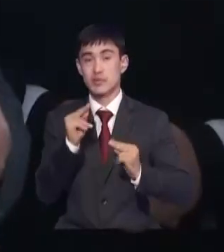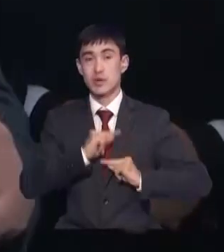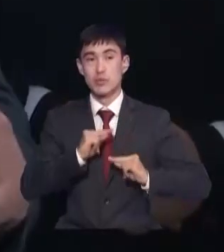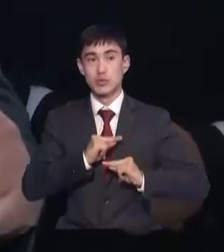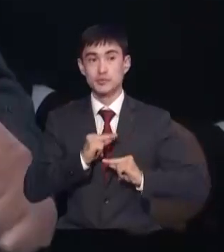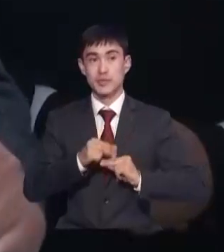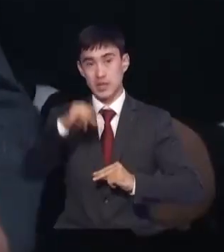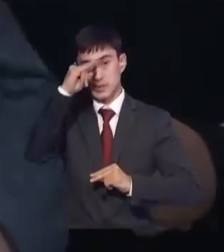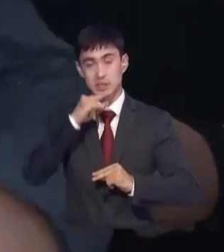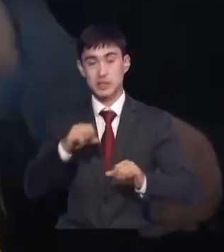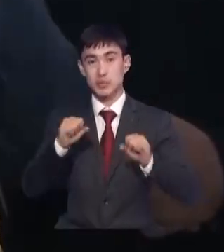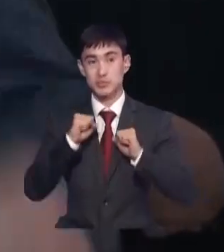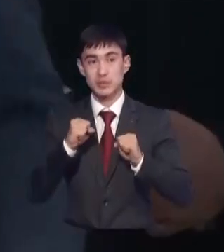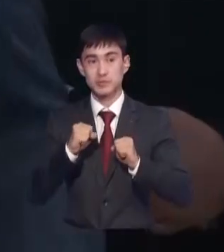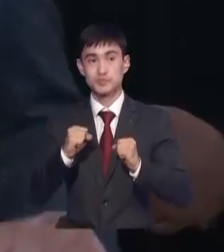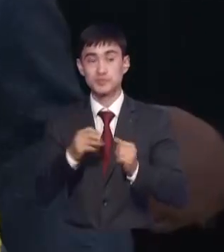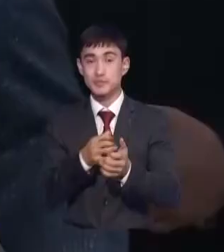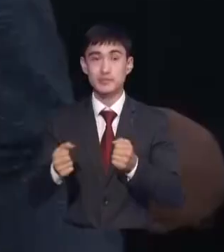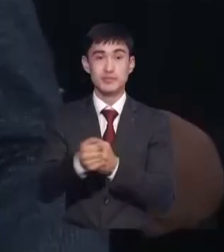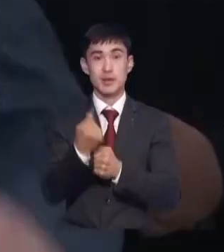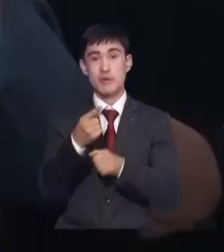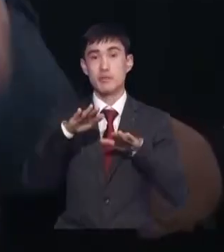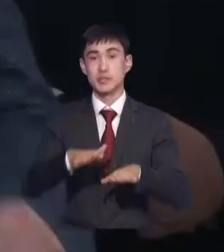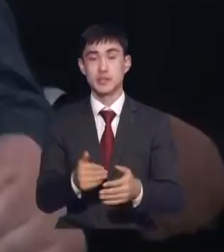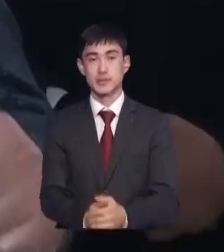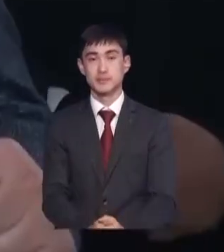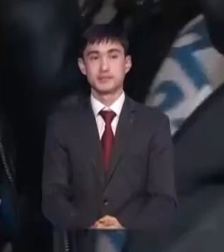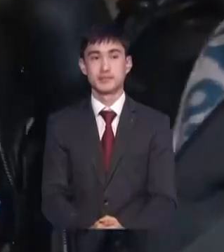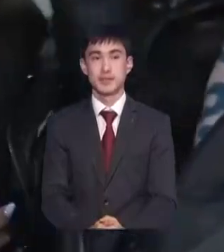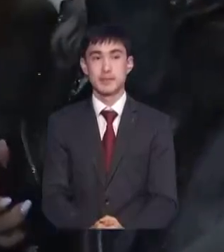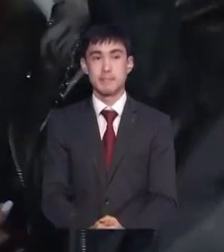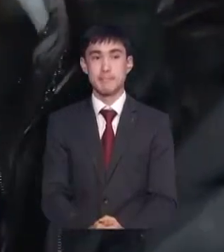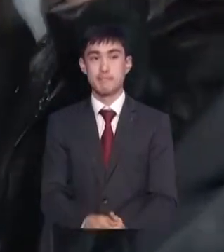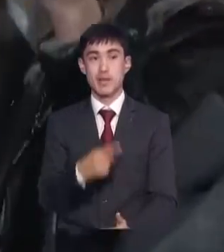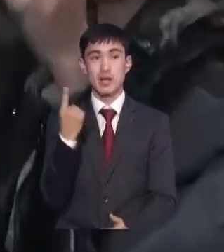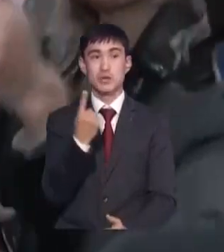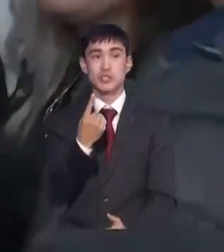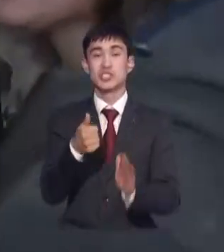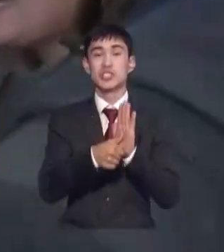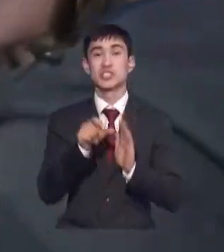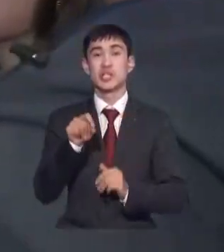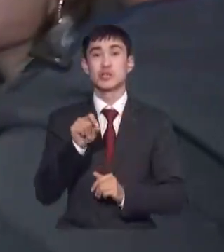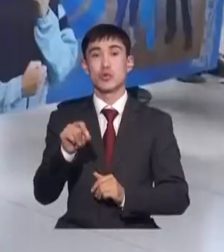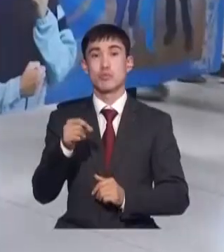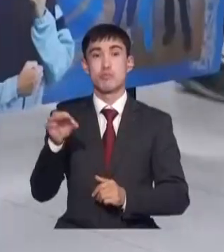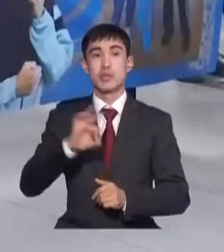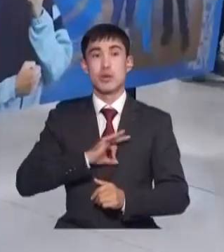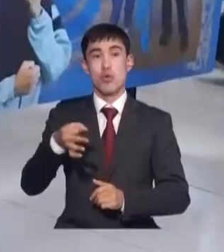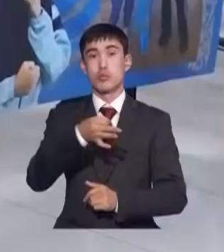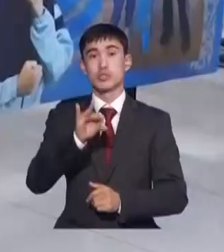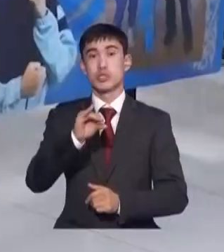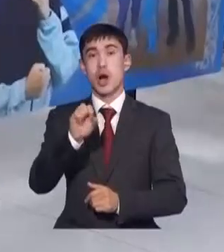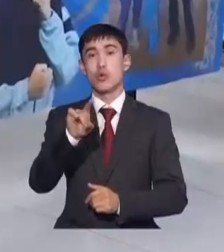работу, и казахстанские спортсмены вырвали первое место. Одну из шести золотых медалей для области джиу-джитсу